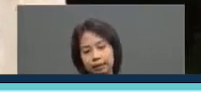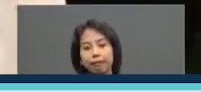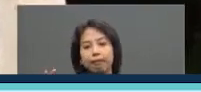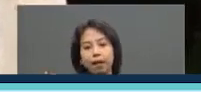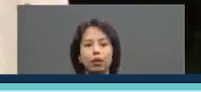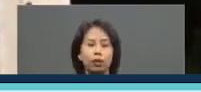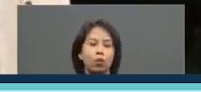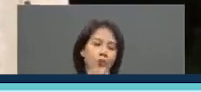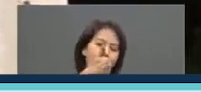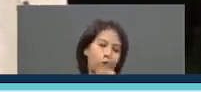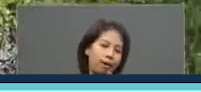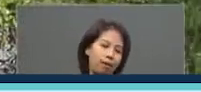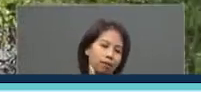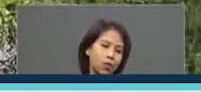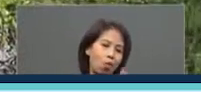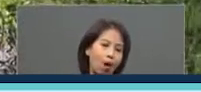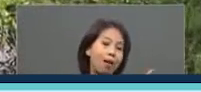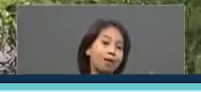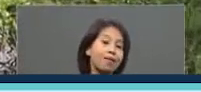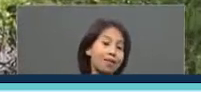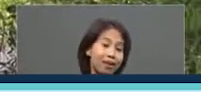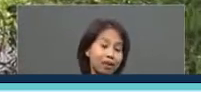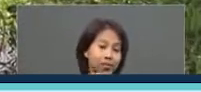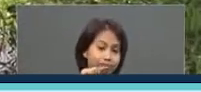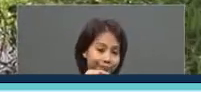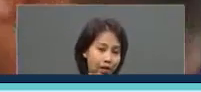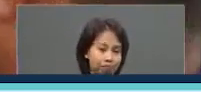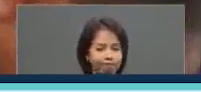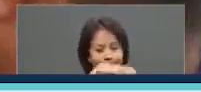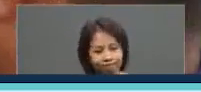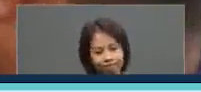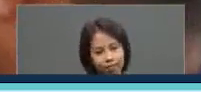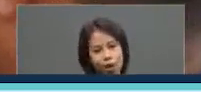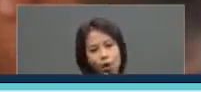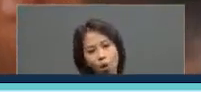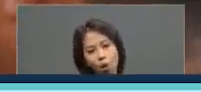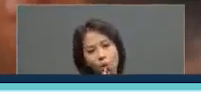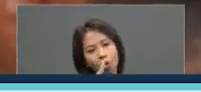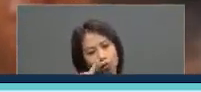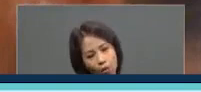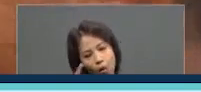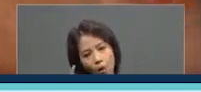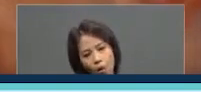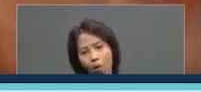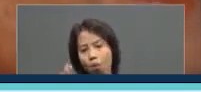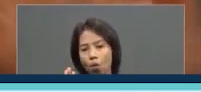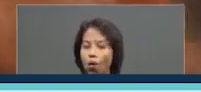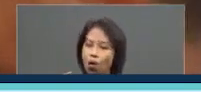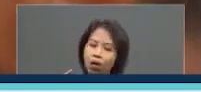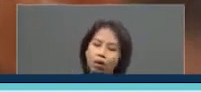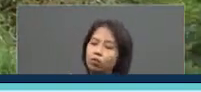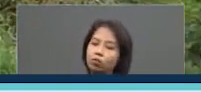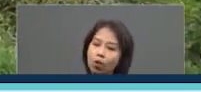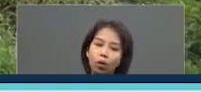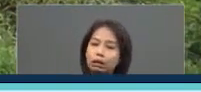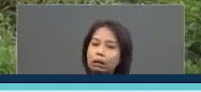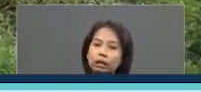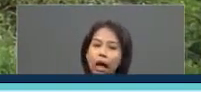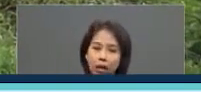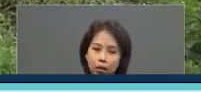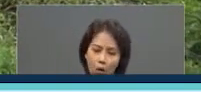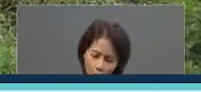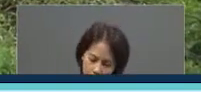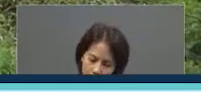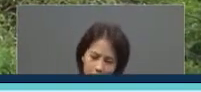งการหนึ่งใจช่วยเหลือผู้ประสบภัยให้แก่ราษฎรที่ประสบอุทกภัยณวัดไผ่ท่าโพเหนืออำเภอโพ